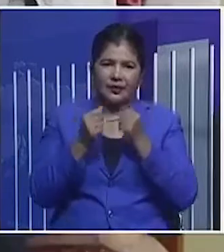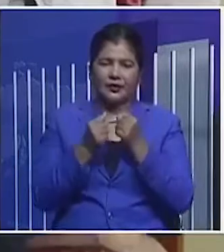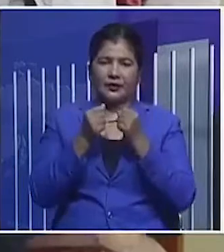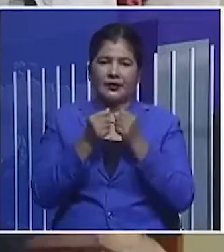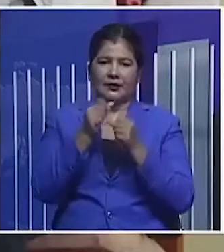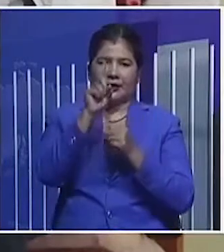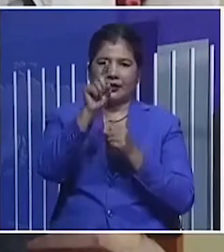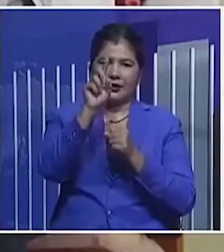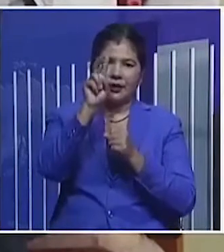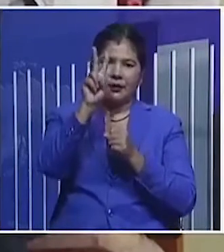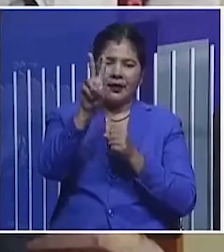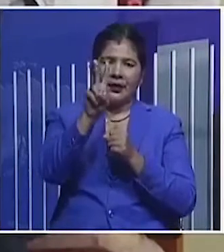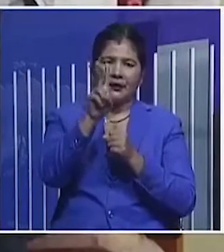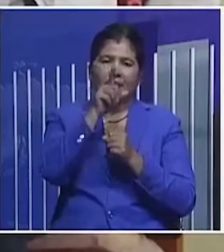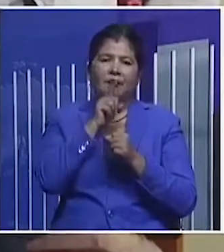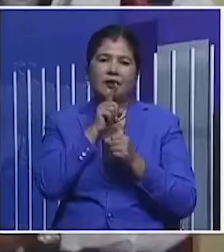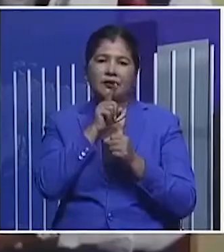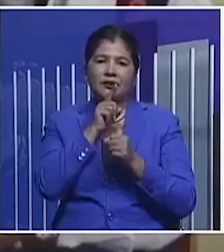12 वर्ष उमेर समूहमाथिका